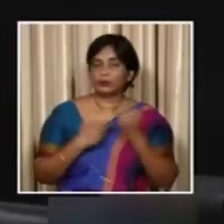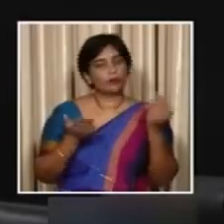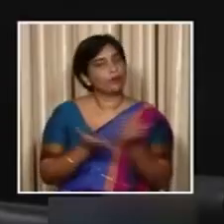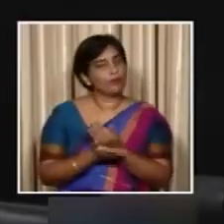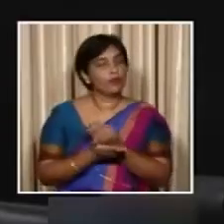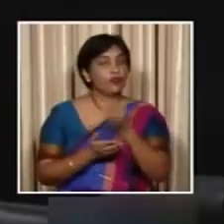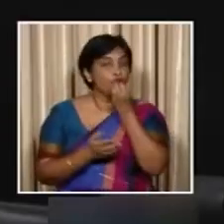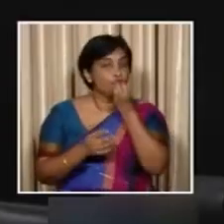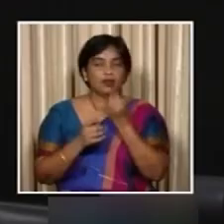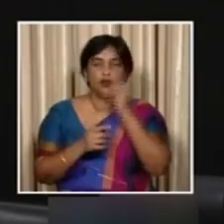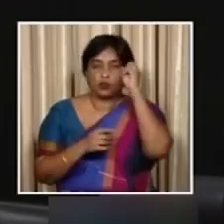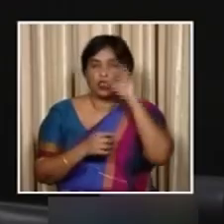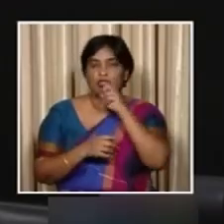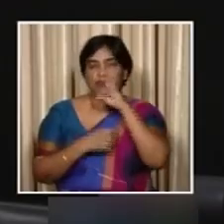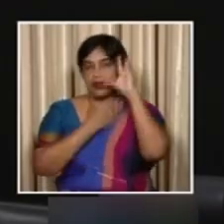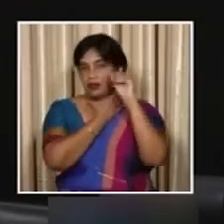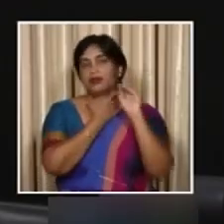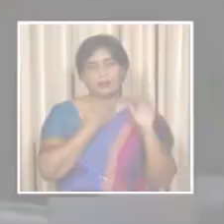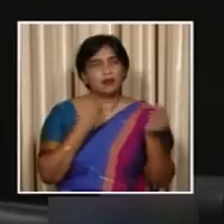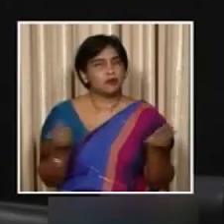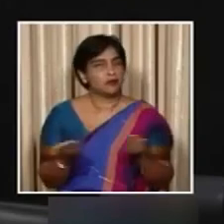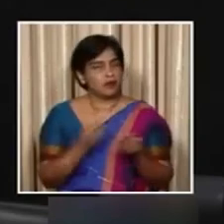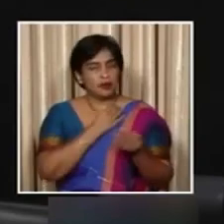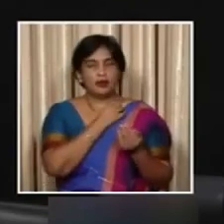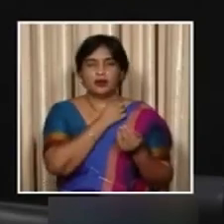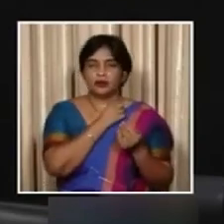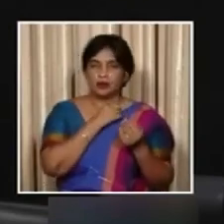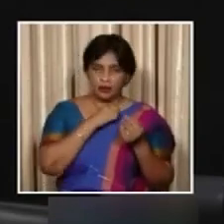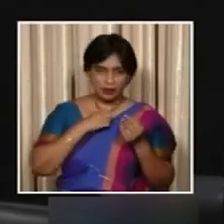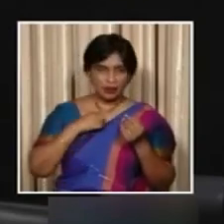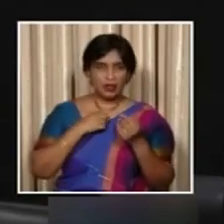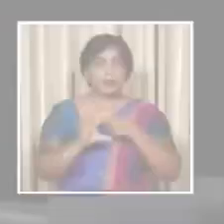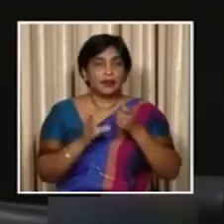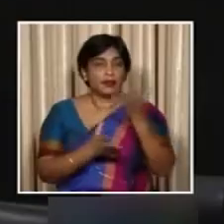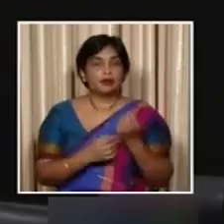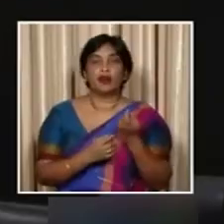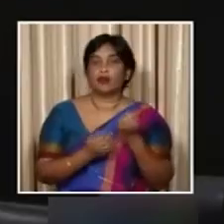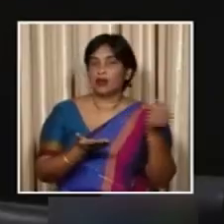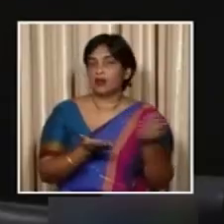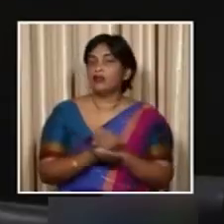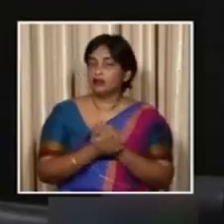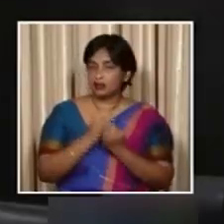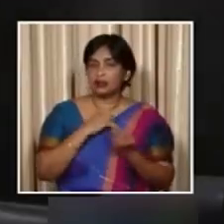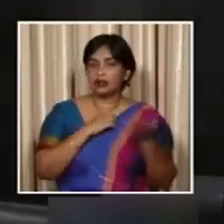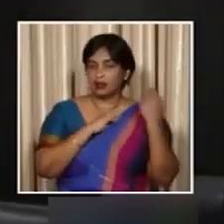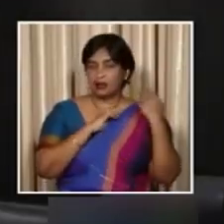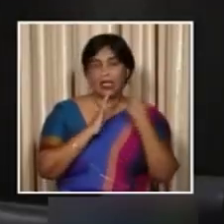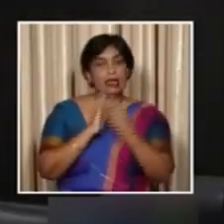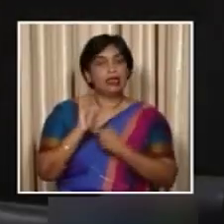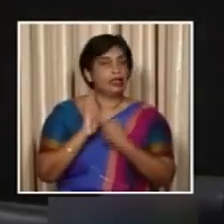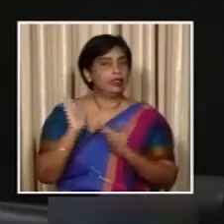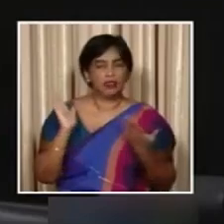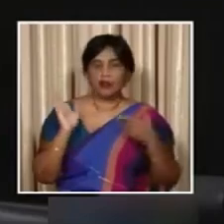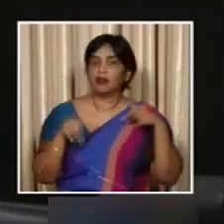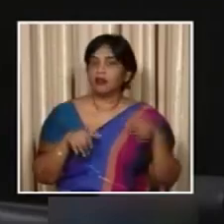කරන්නේ කෑම වේල් 3කට විතරයි. හැබැයි එතන ඉන්න අත දරුවෝ කිරි ටිකක් ගන්න අපිට මුදලක් වෙන් කරගන්න විදියක් අපිට පෞගිය චක්‍රලේඛනවල තිබුණේ නැහැ.